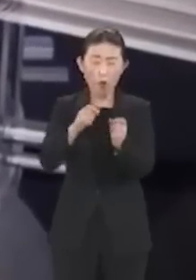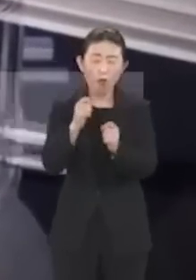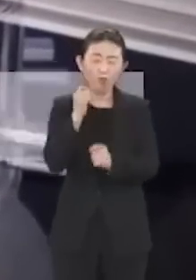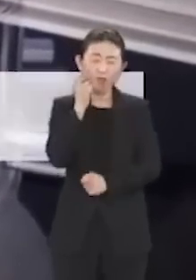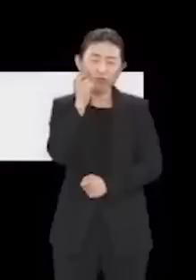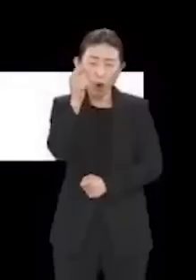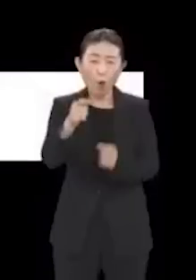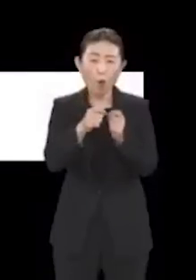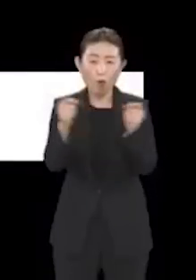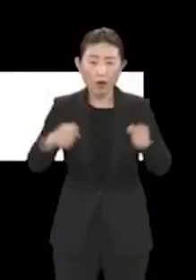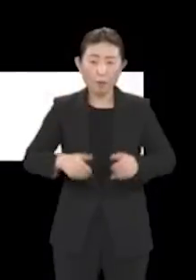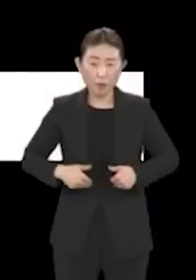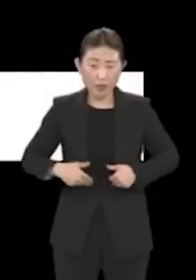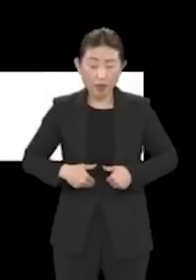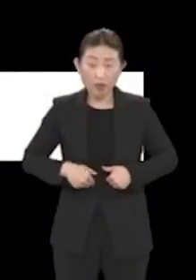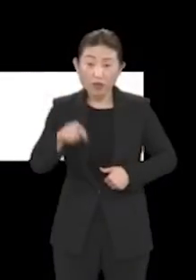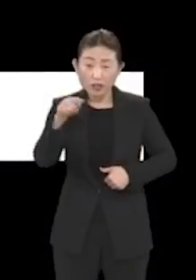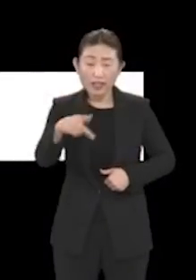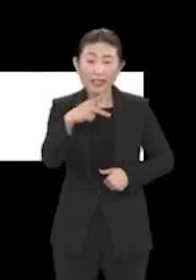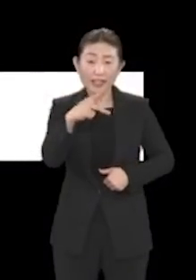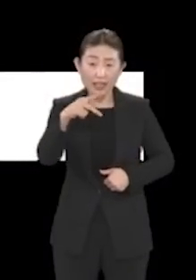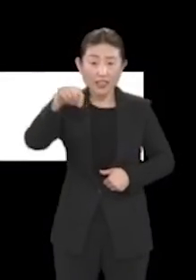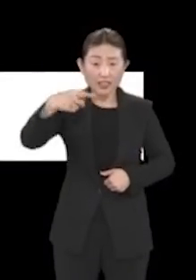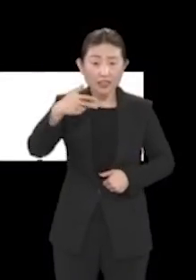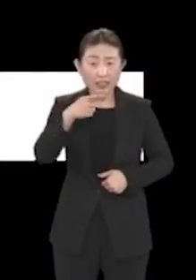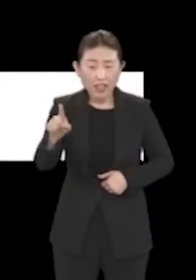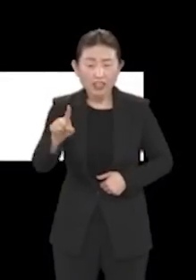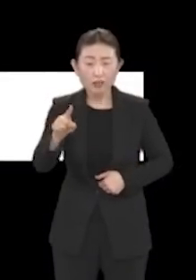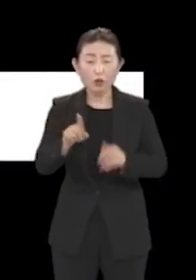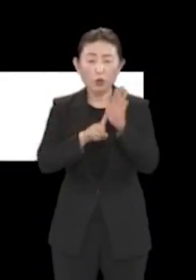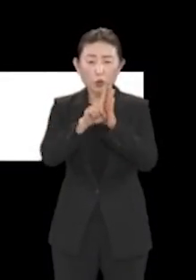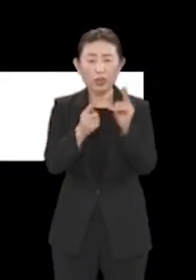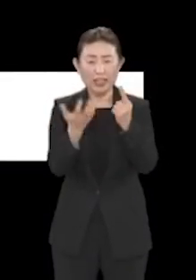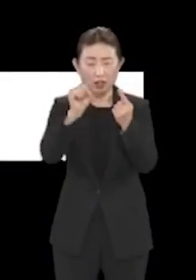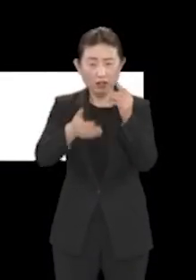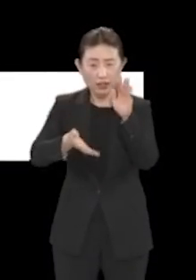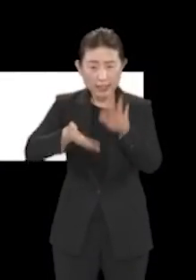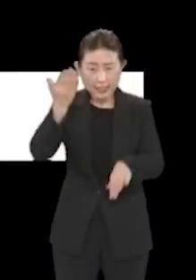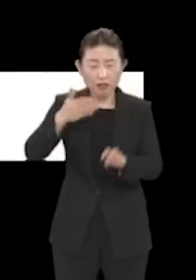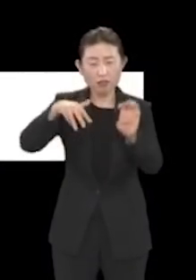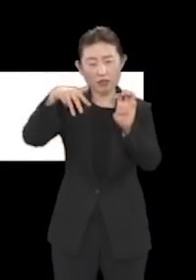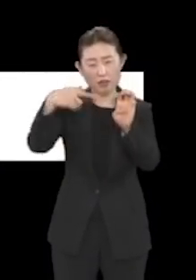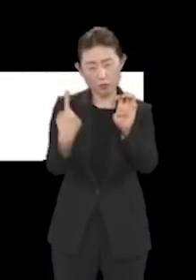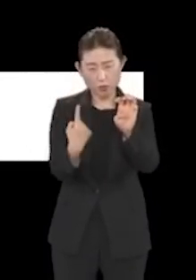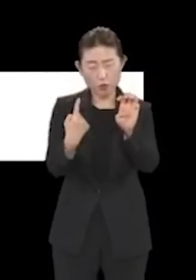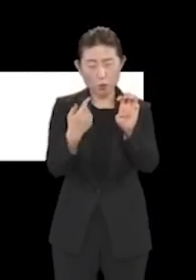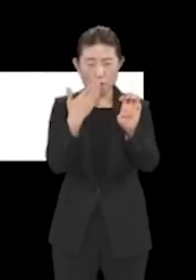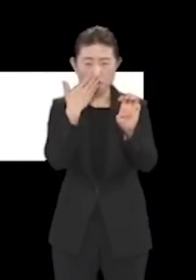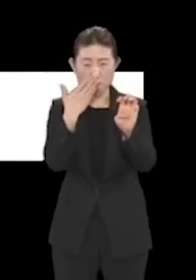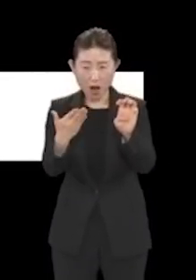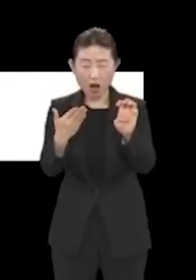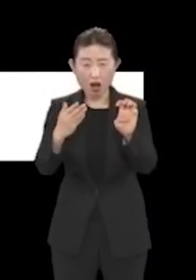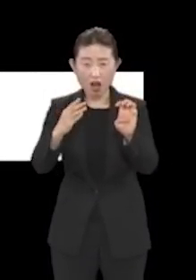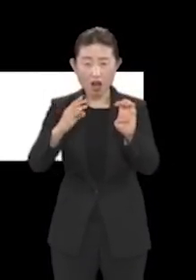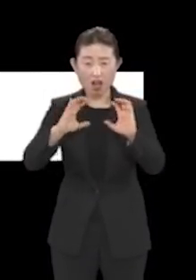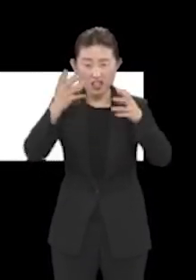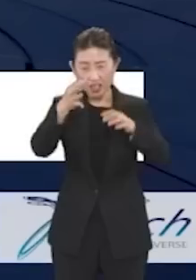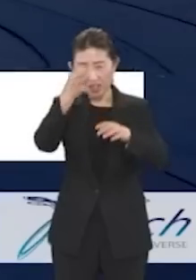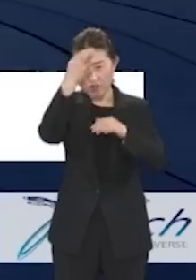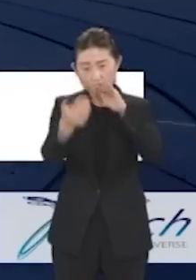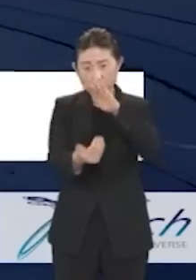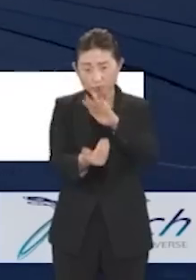장 기간 k스타는 1억도 이상의 초고온 플라즈마를 30초 이상 유지하는 세계 기록을